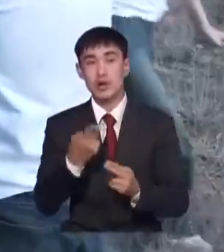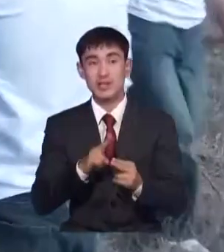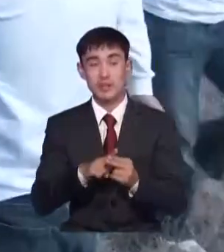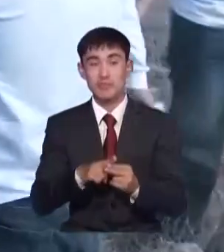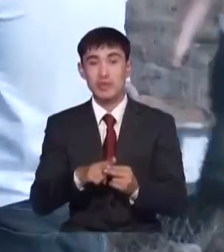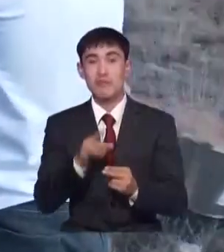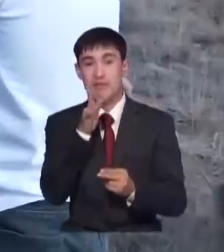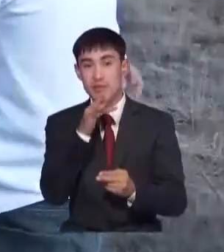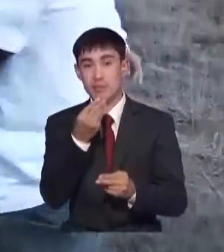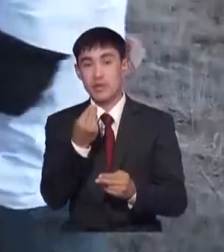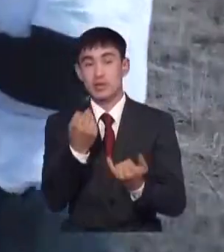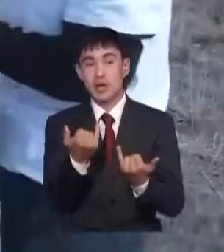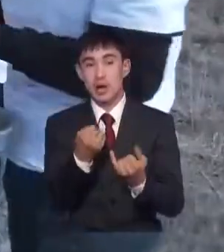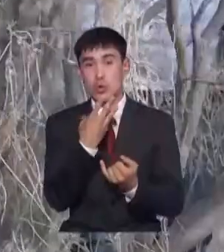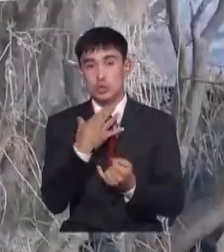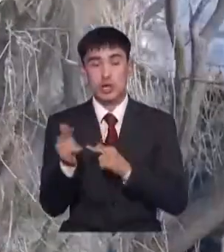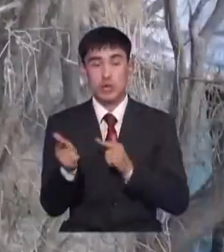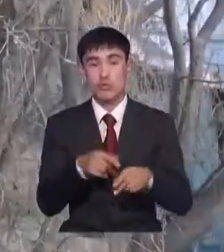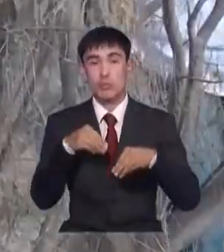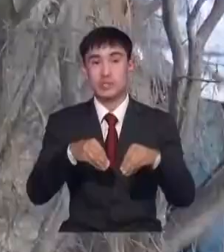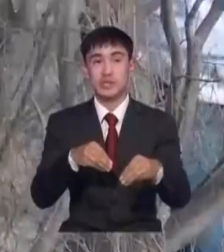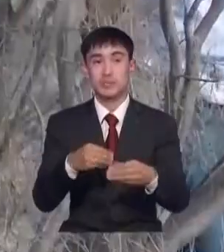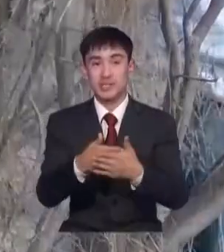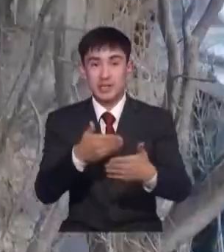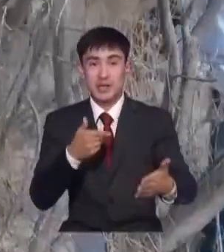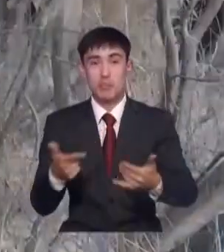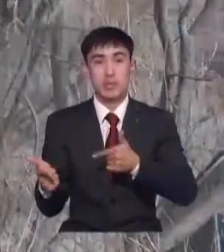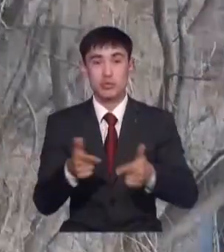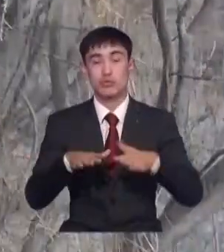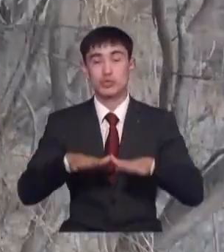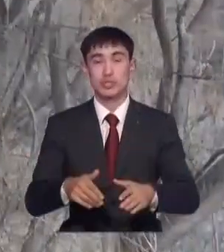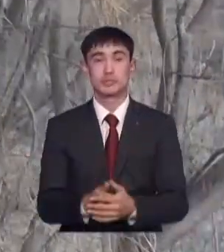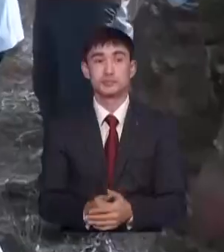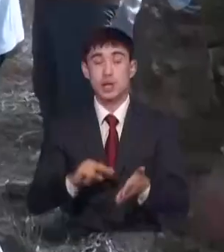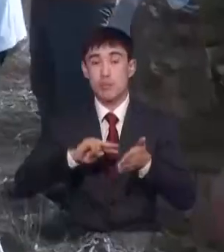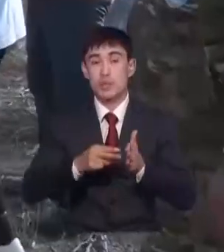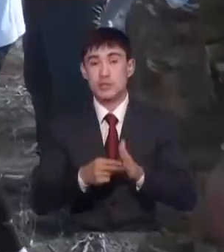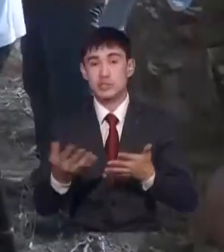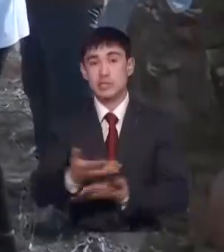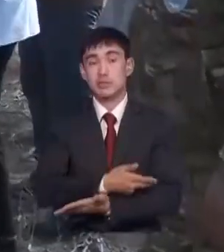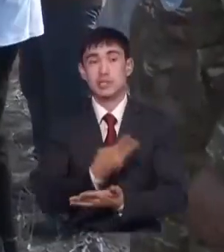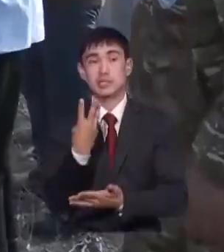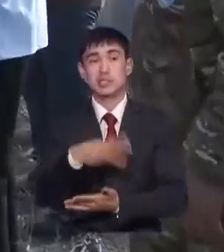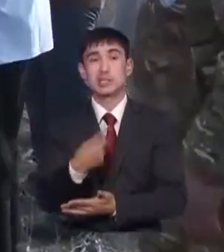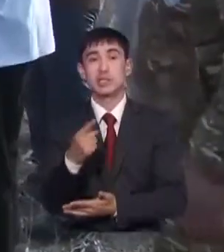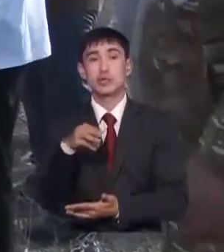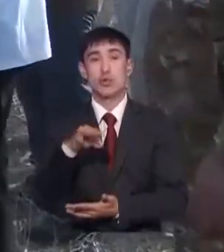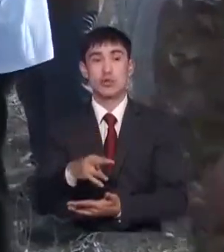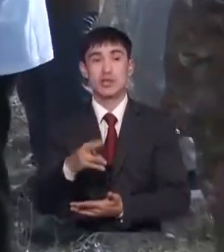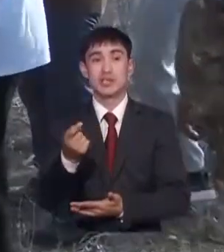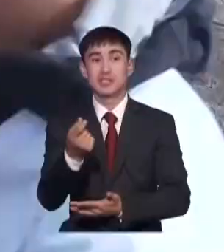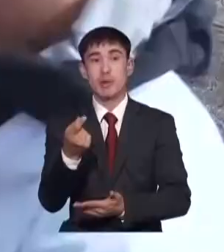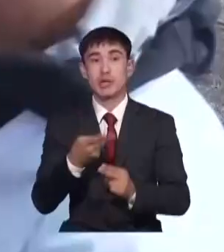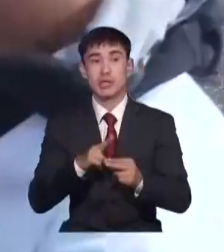это подходящий момент для заготовки и посадки на заранее подготовленные участки. Планируется собрать около 31 тонны